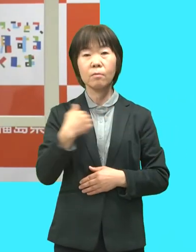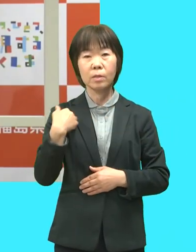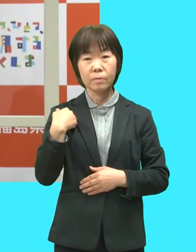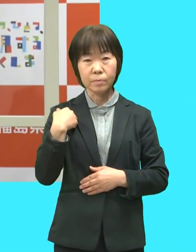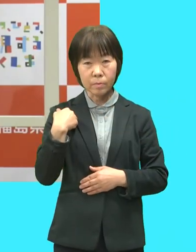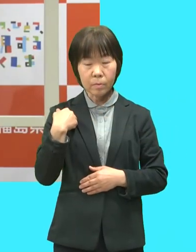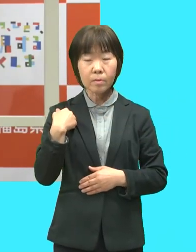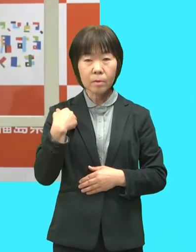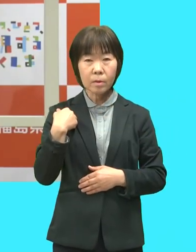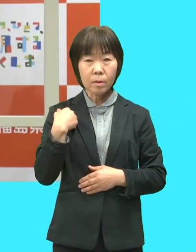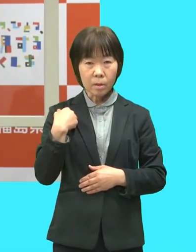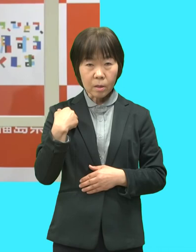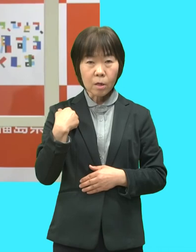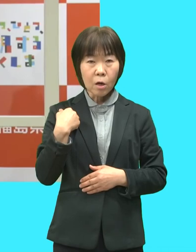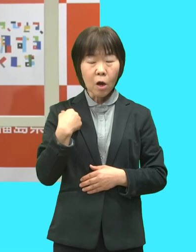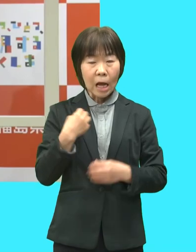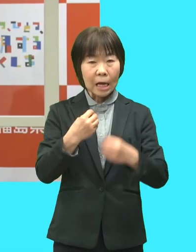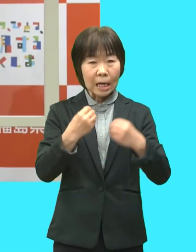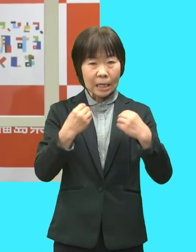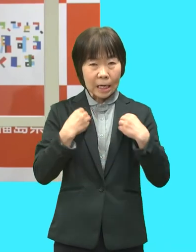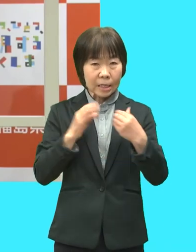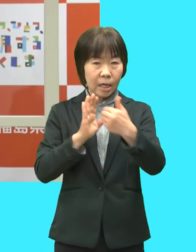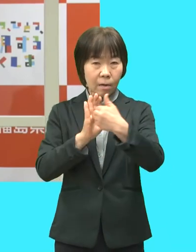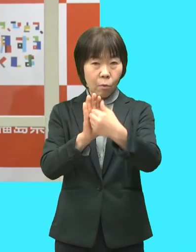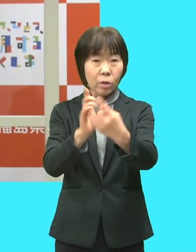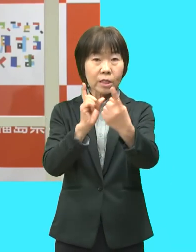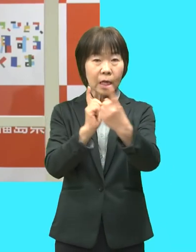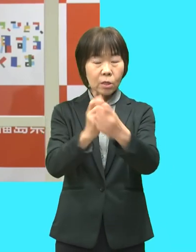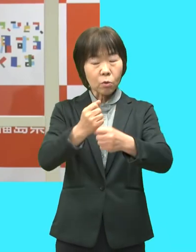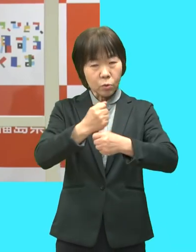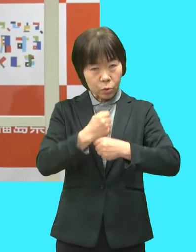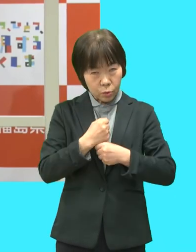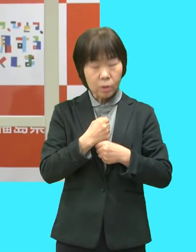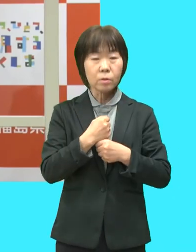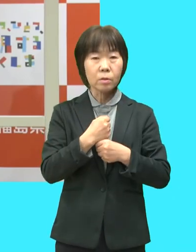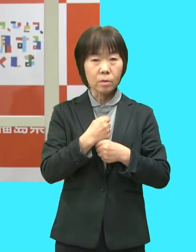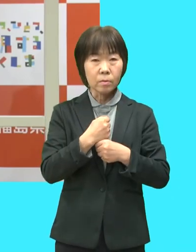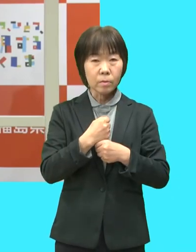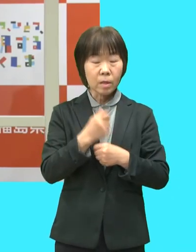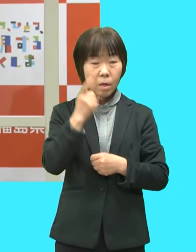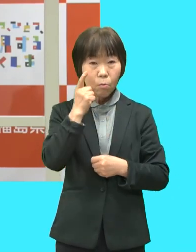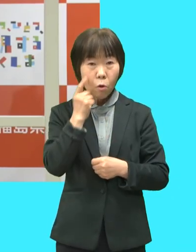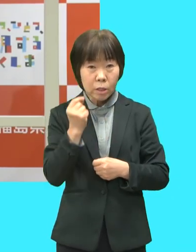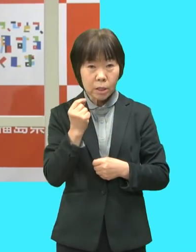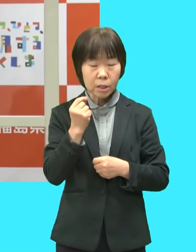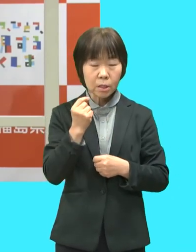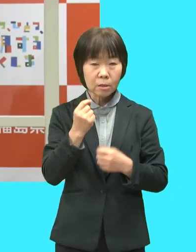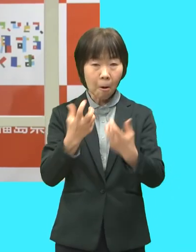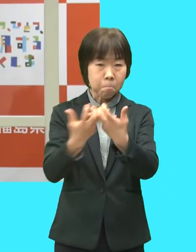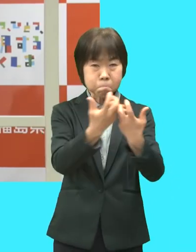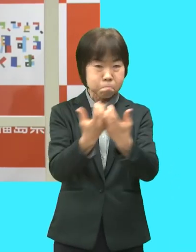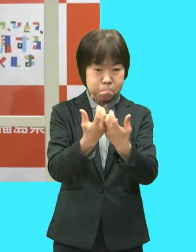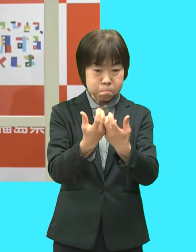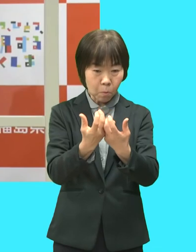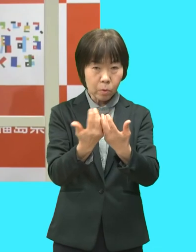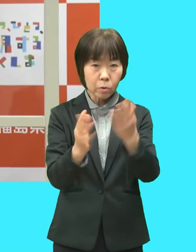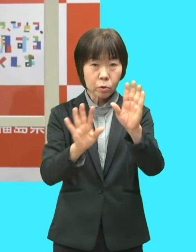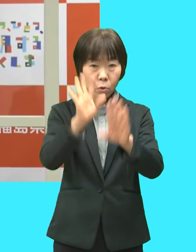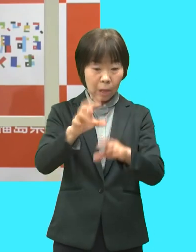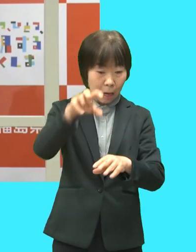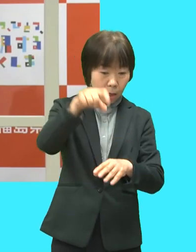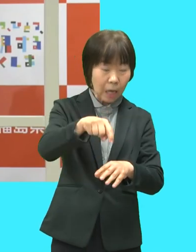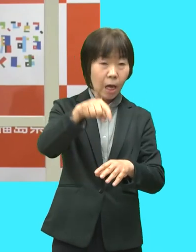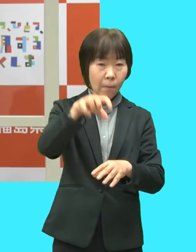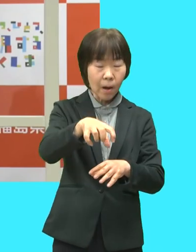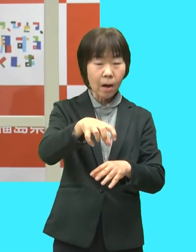んですが、くれぐれも感染防止対策注意をしていただく。で、万が一密になる状態があれば、そ